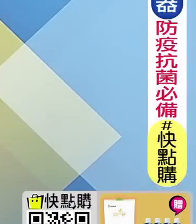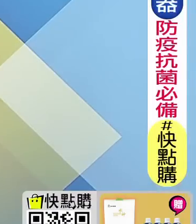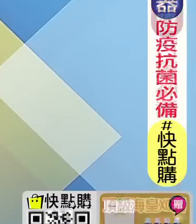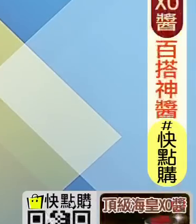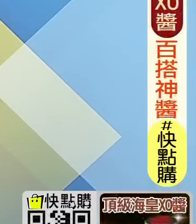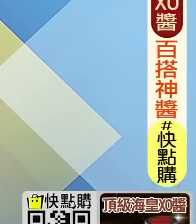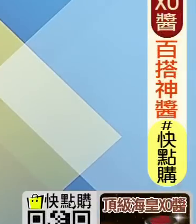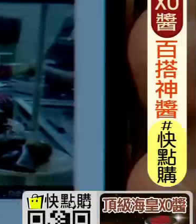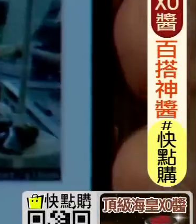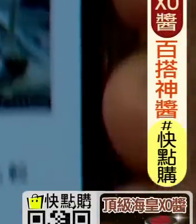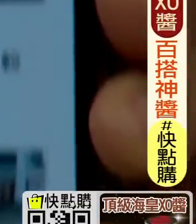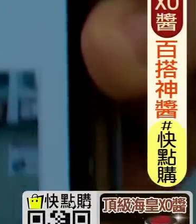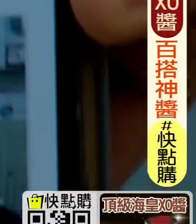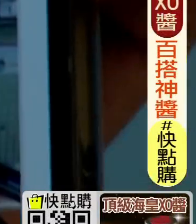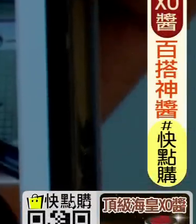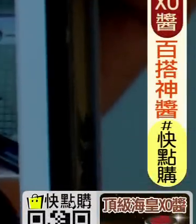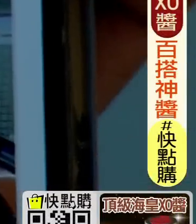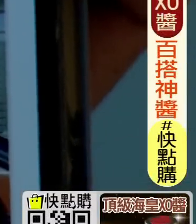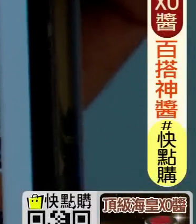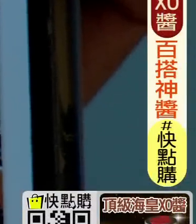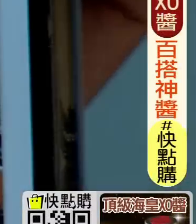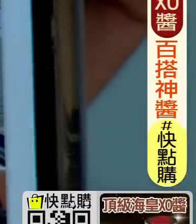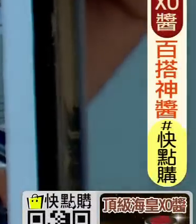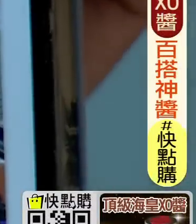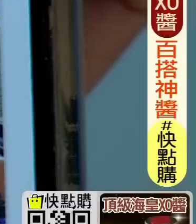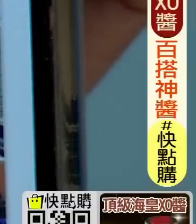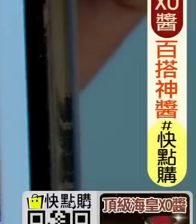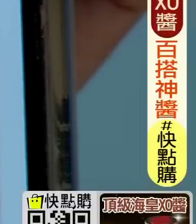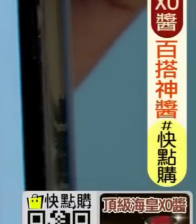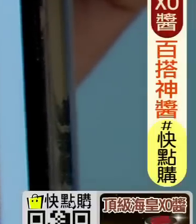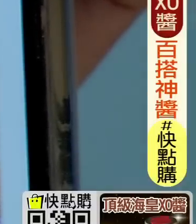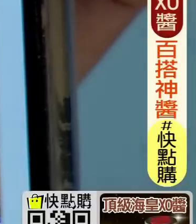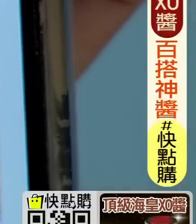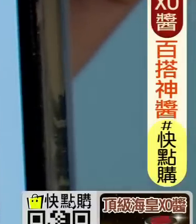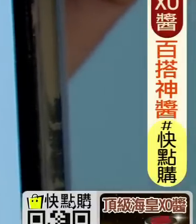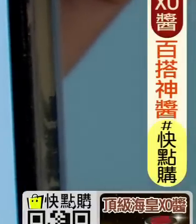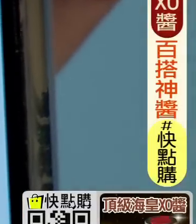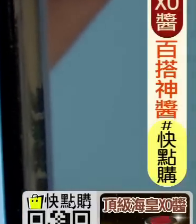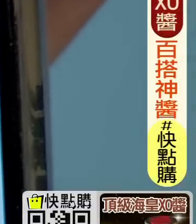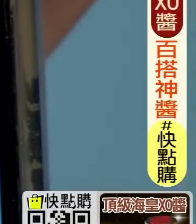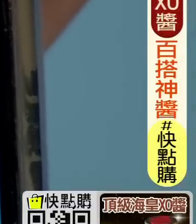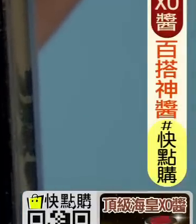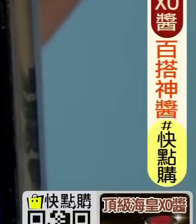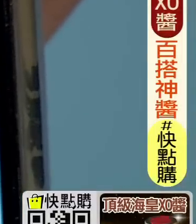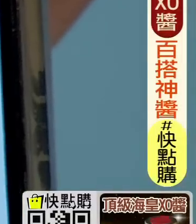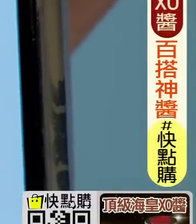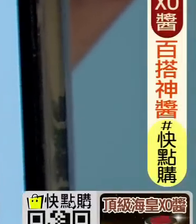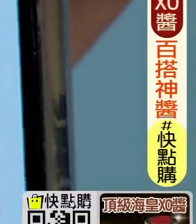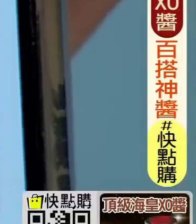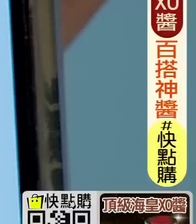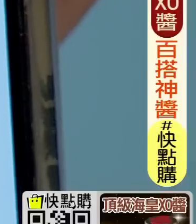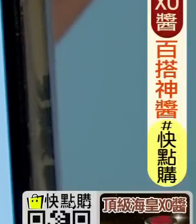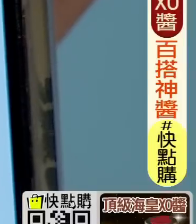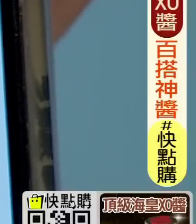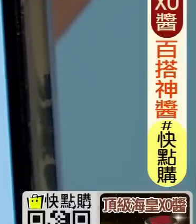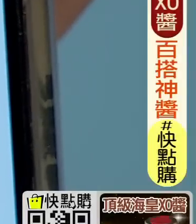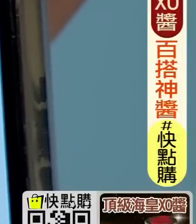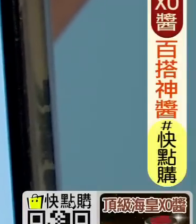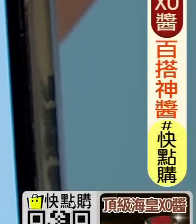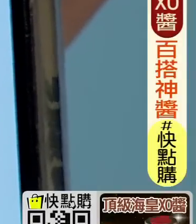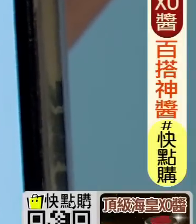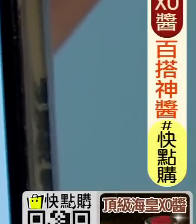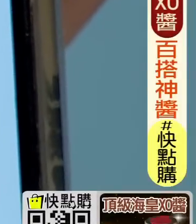下他们卖什么的。他就是卖比如说锅类啊，什么韩式豆腐锅啊、卤味等等的。所以我不太清楚，就是